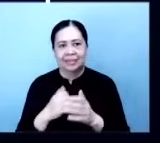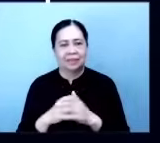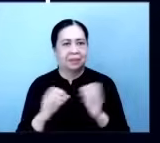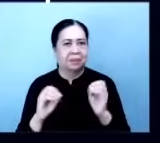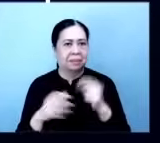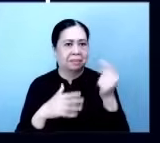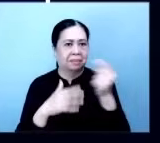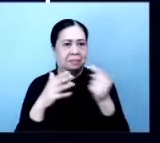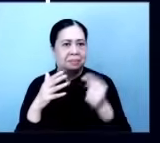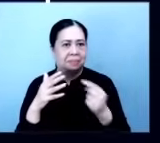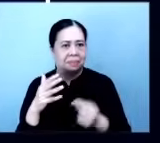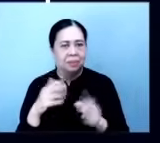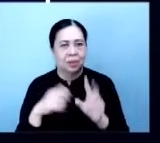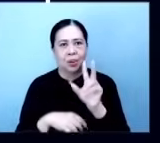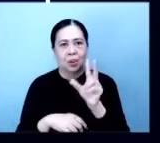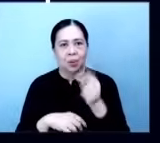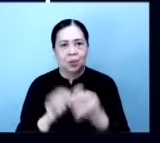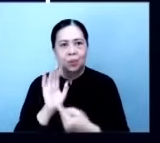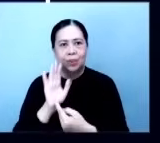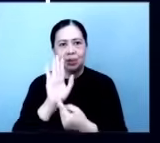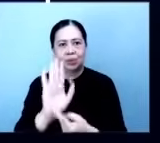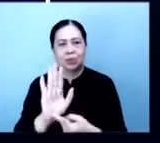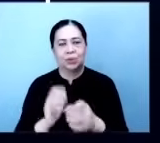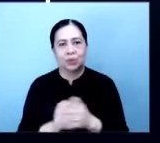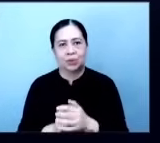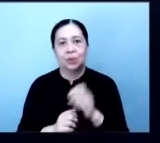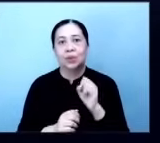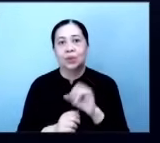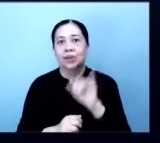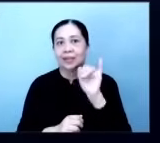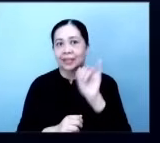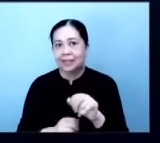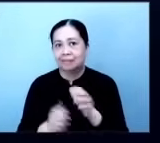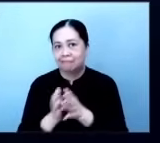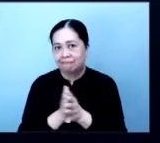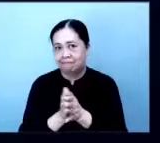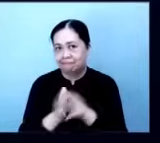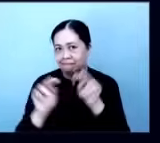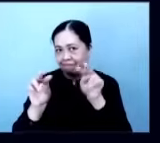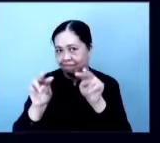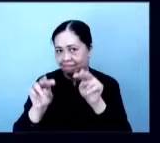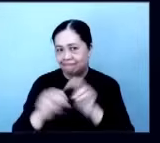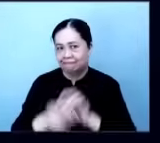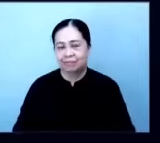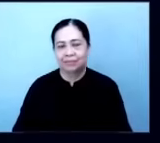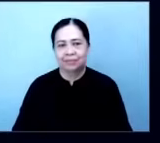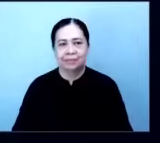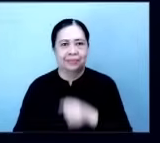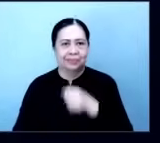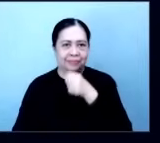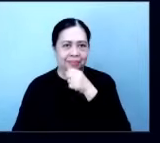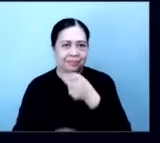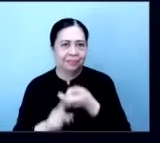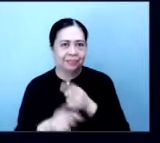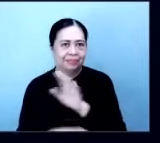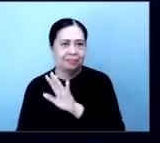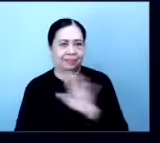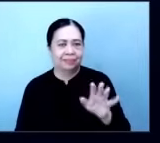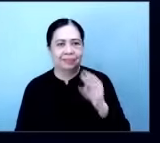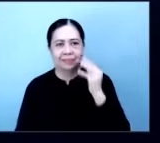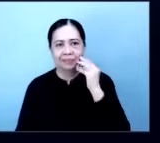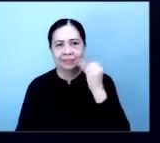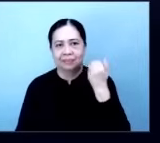detalye kung kailan ito ipapalabas. Kaya yan ang dapat nating abangan. Nagbabalita mula sa Frontline,